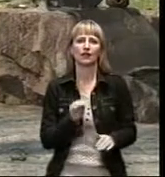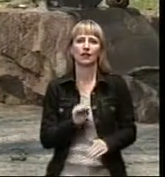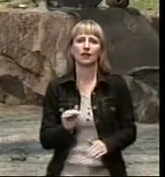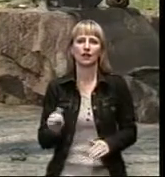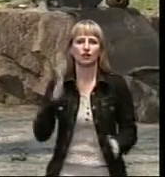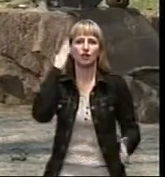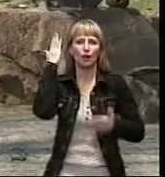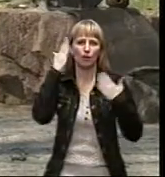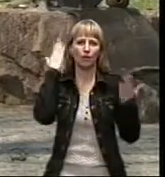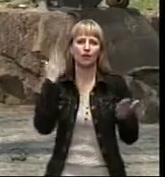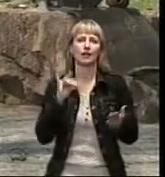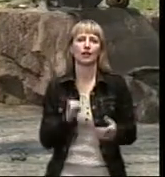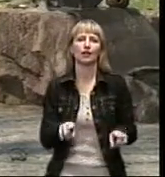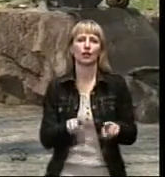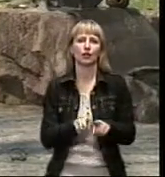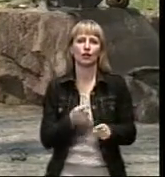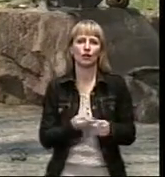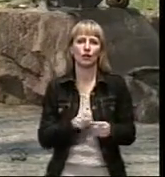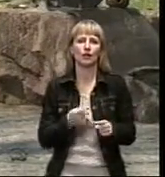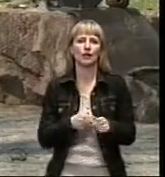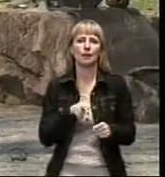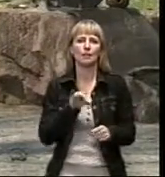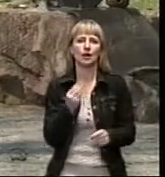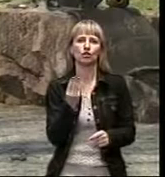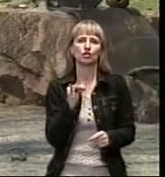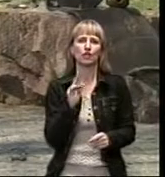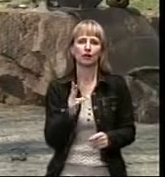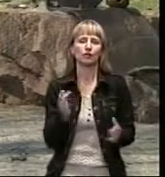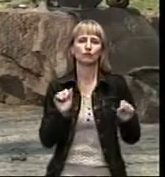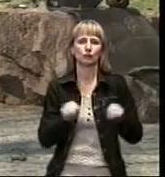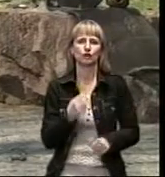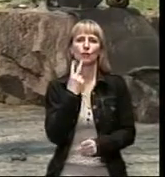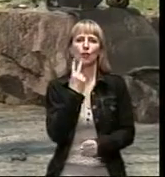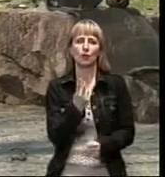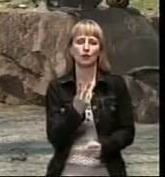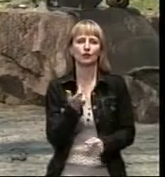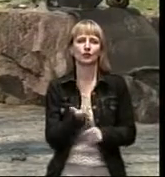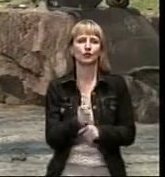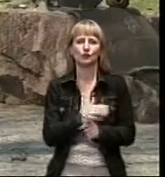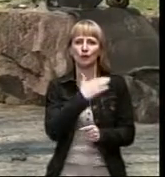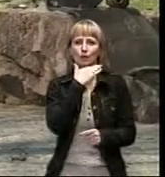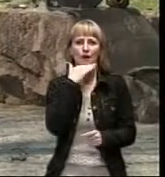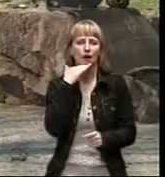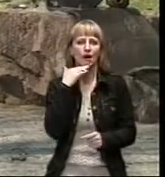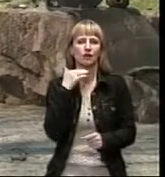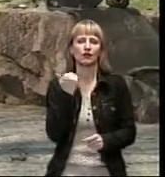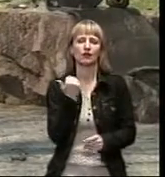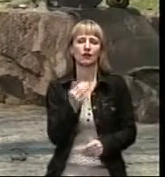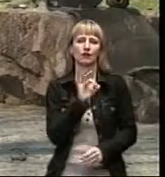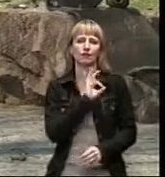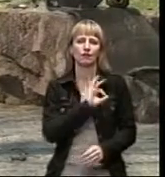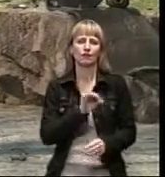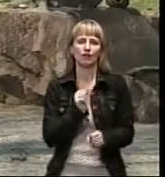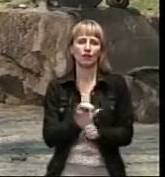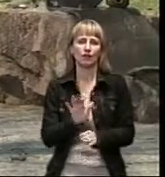дитячих забавках. І тому цей пищик, який ви можете побачити, дуже багато їх виготовляють